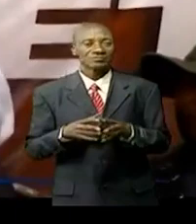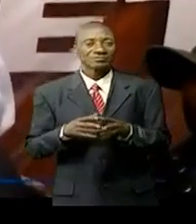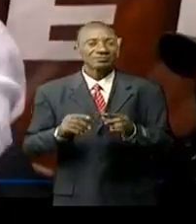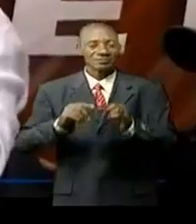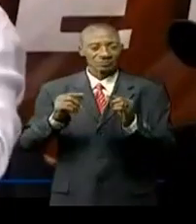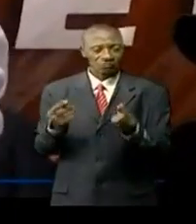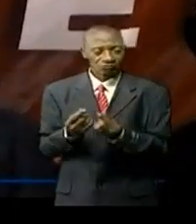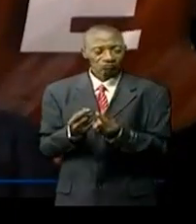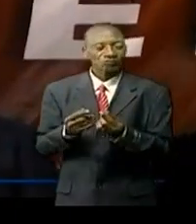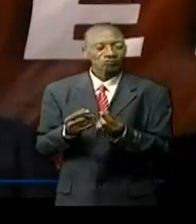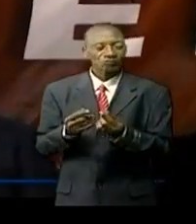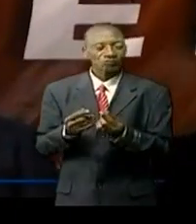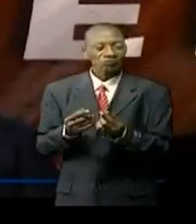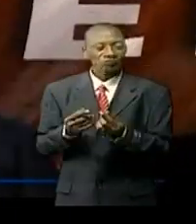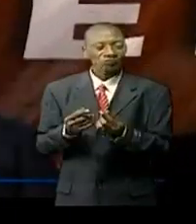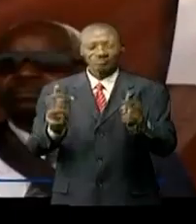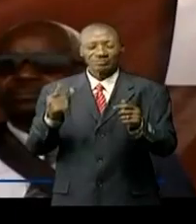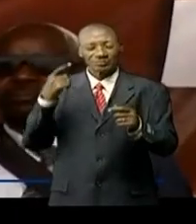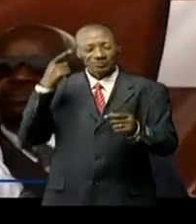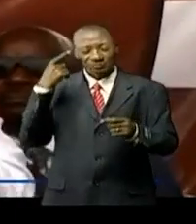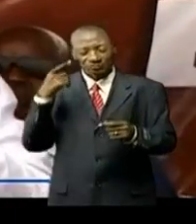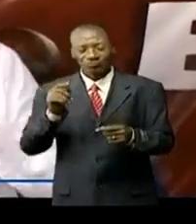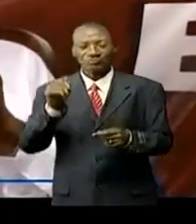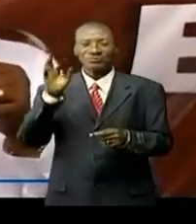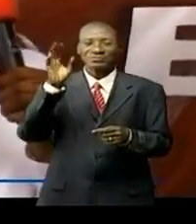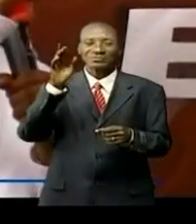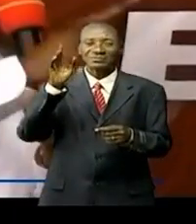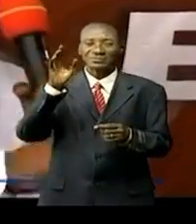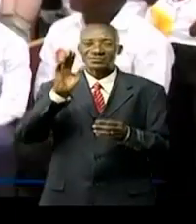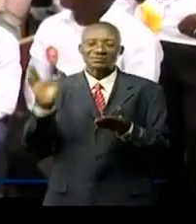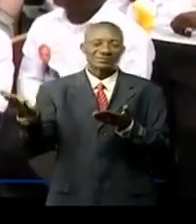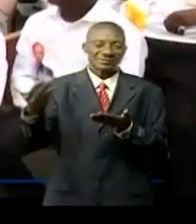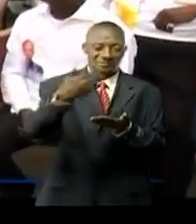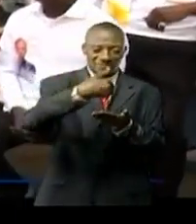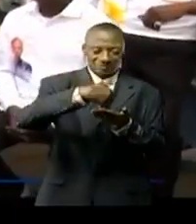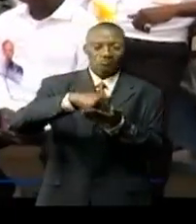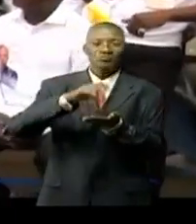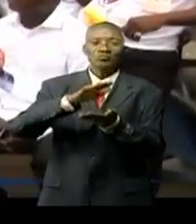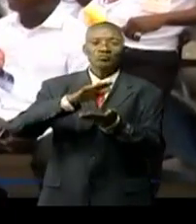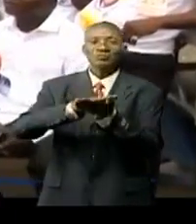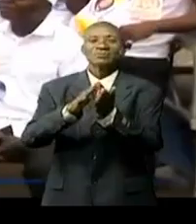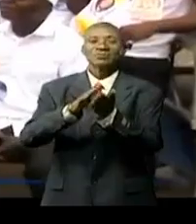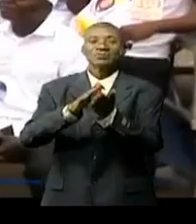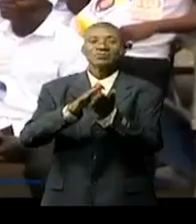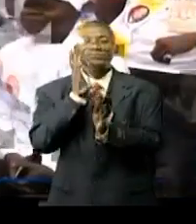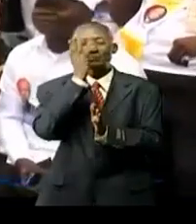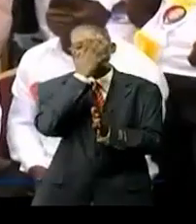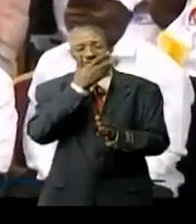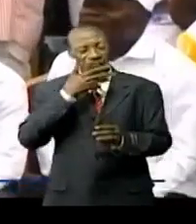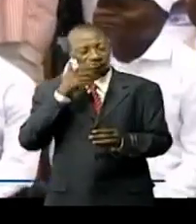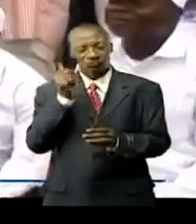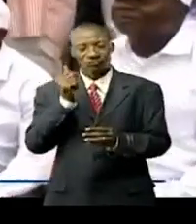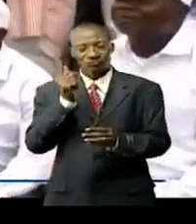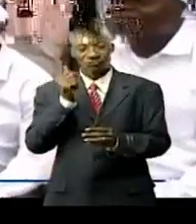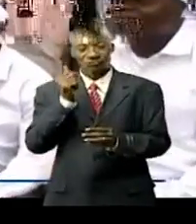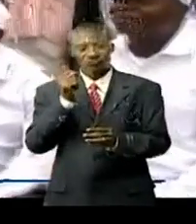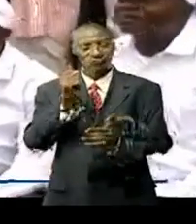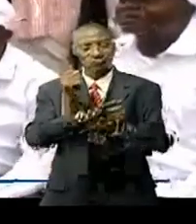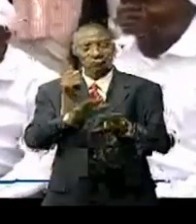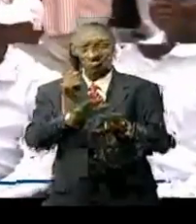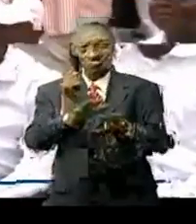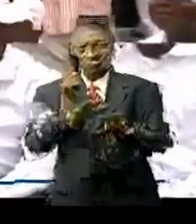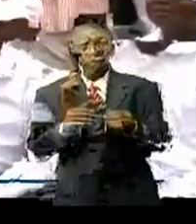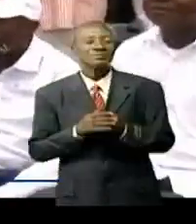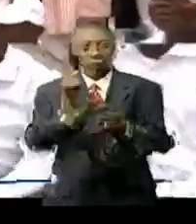visant à revêtir Kinshasa de sa belle robe d'antan, de Kin la belle et non la poubelle. Cela en vue